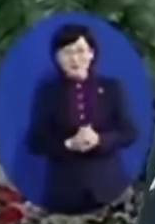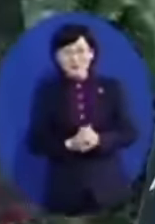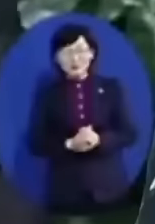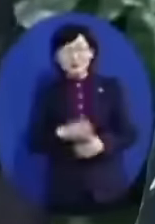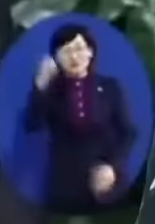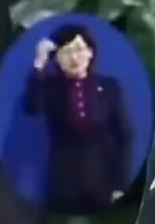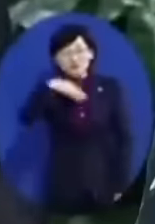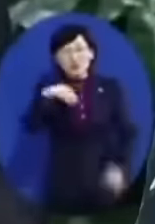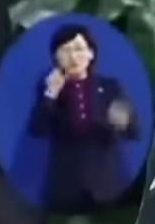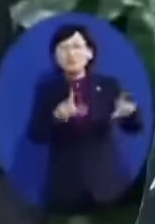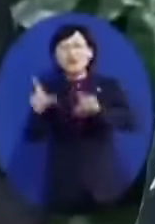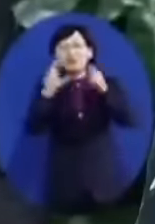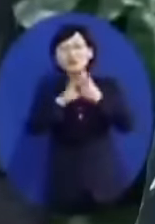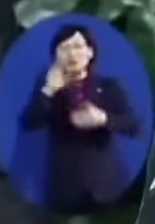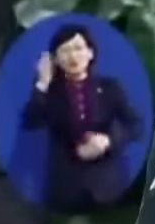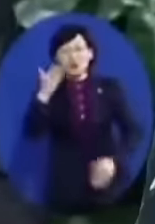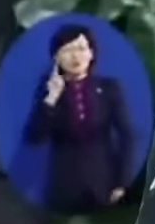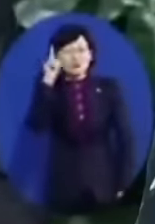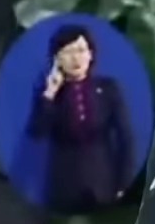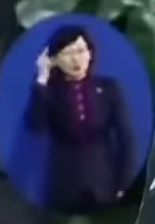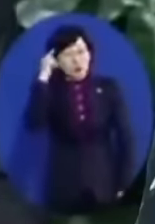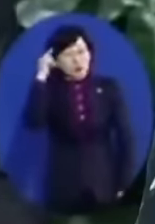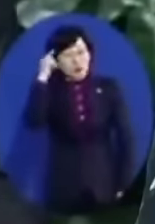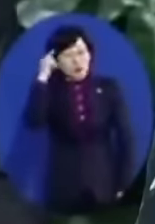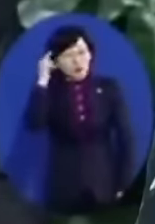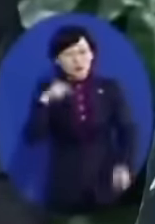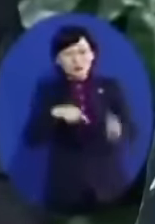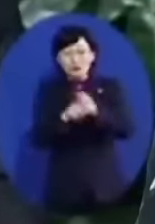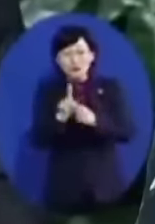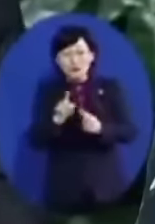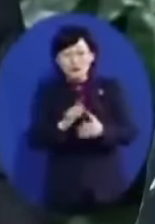그냥 살면 되었지 왜 스트레스는 왜 걸려요?